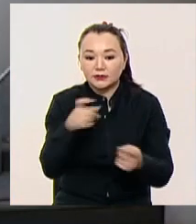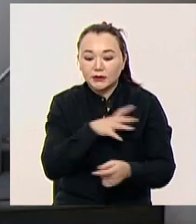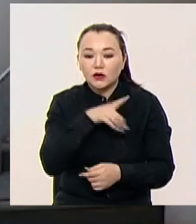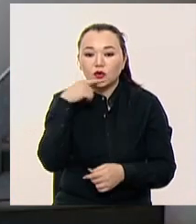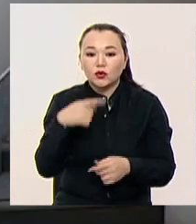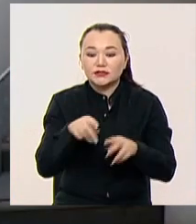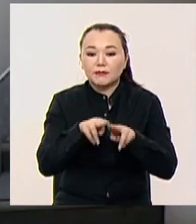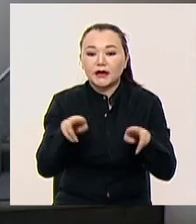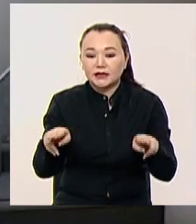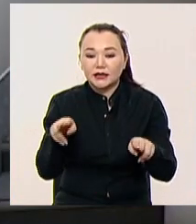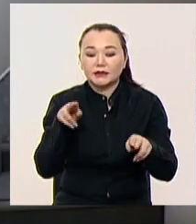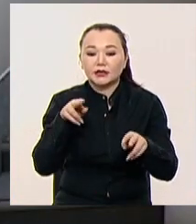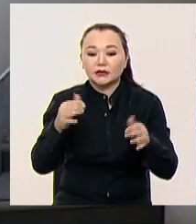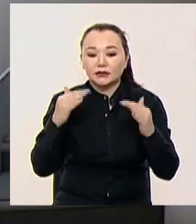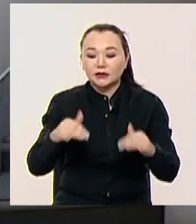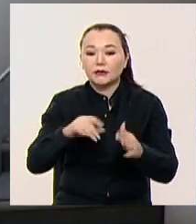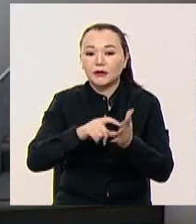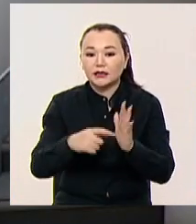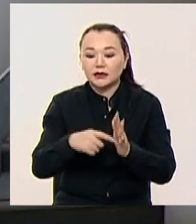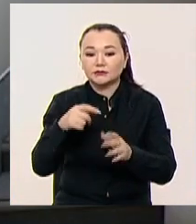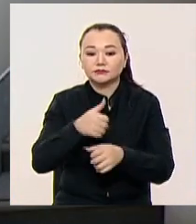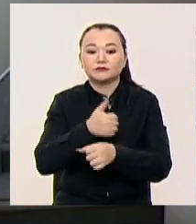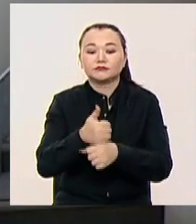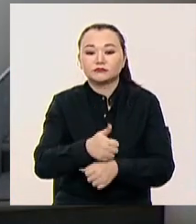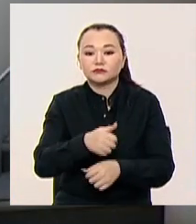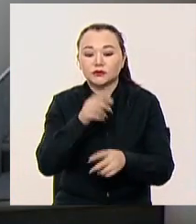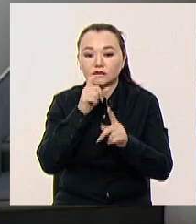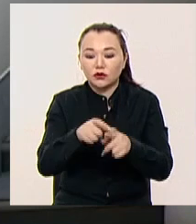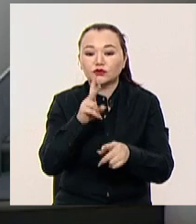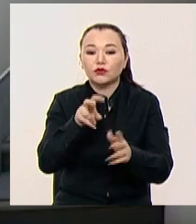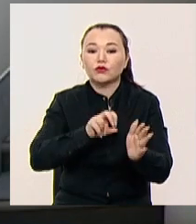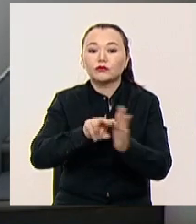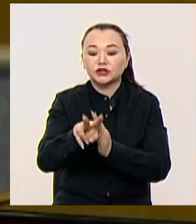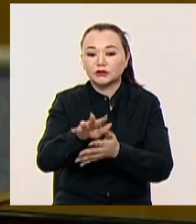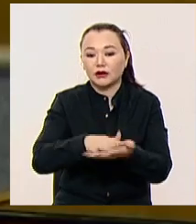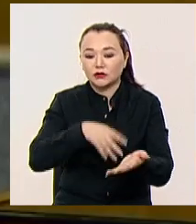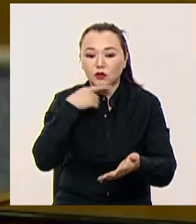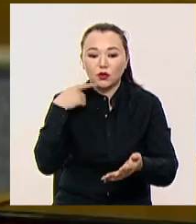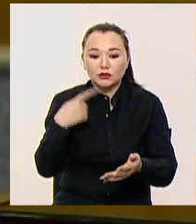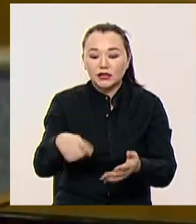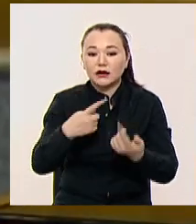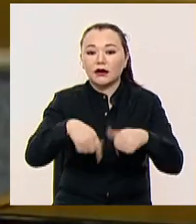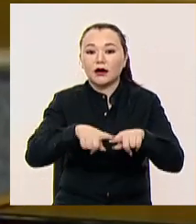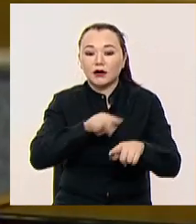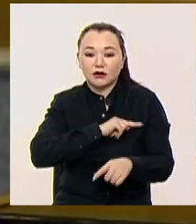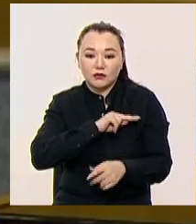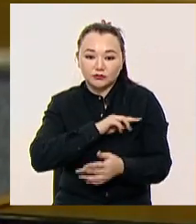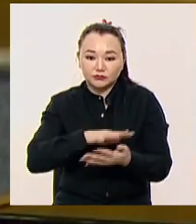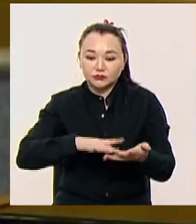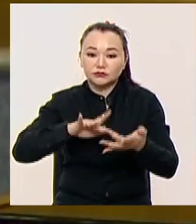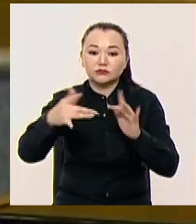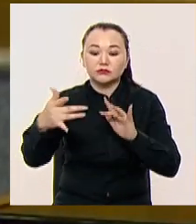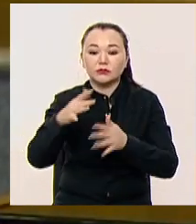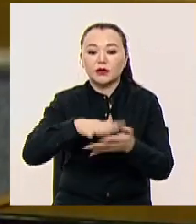Ресей парламенті төменгі палатасының төрағасының сөзінше елден кеткендер әрі қарай да ресейлік компаниялардағы жұмысын